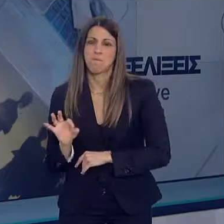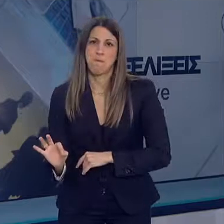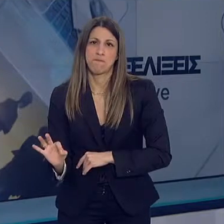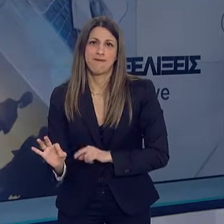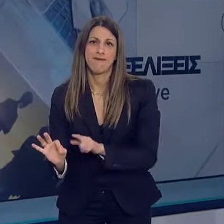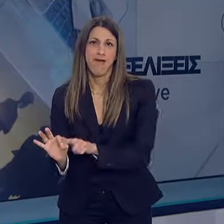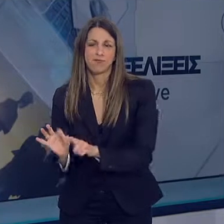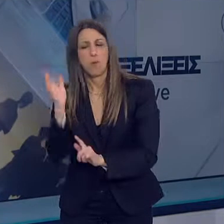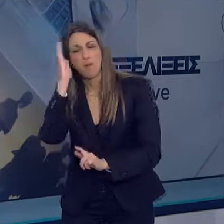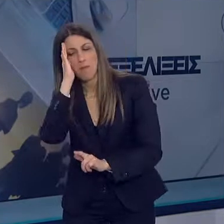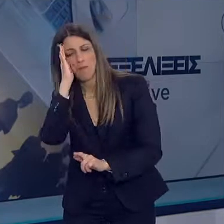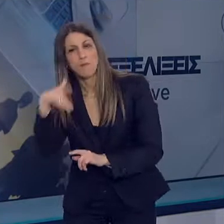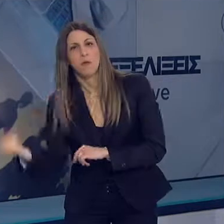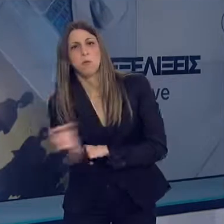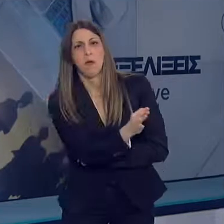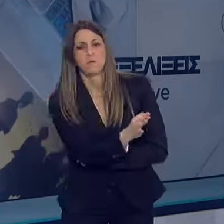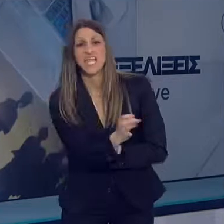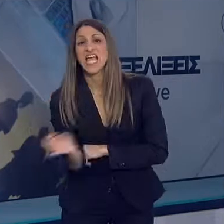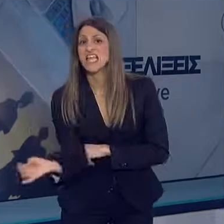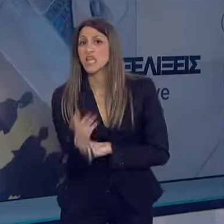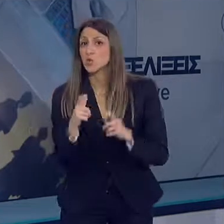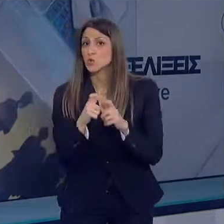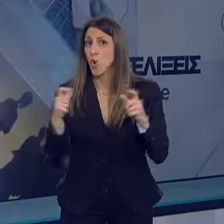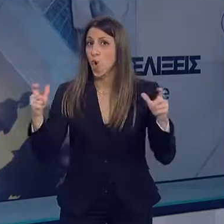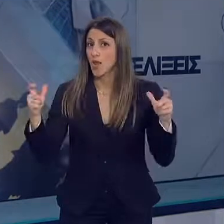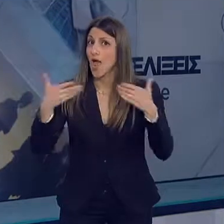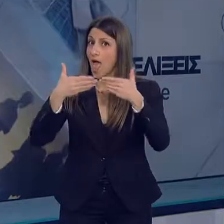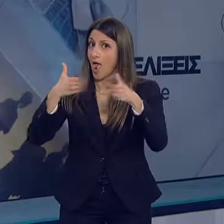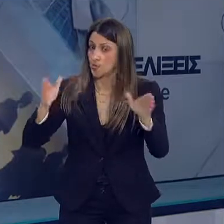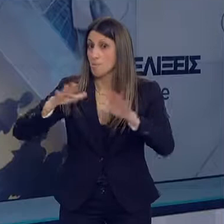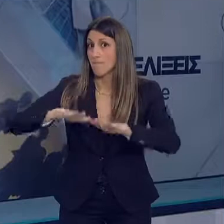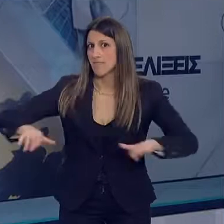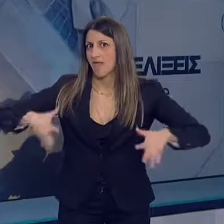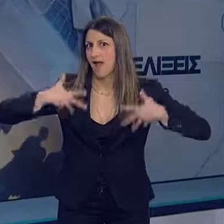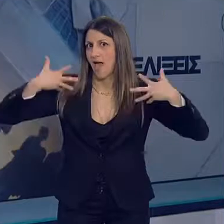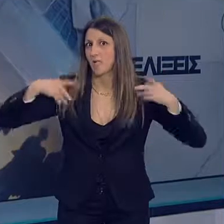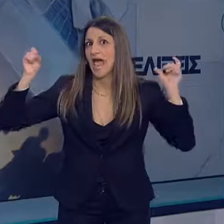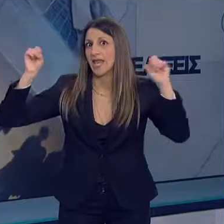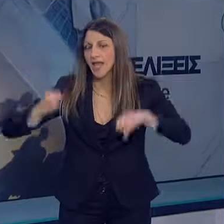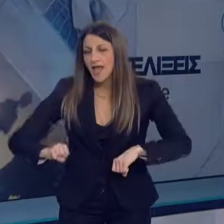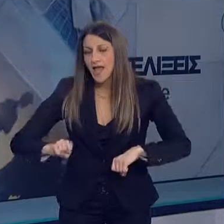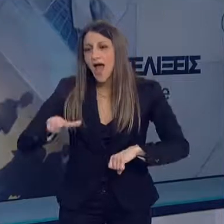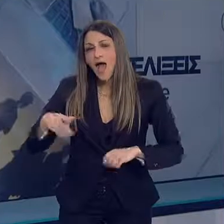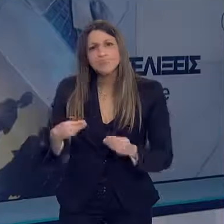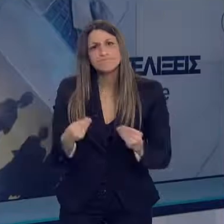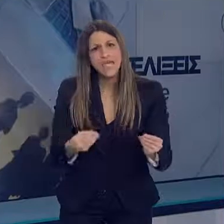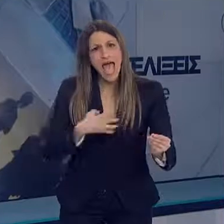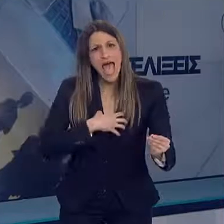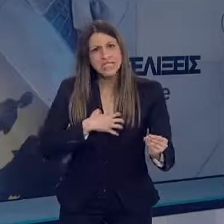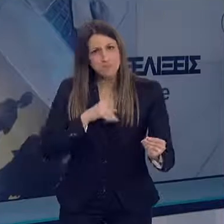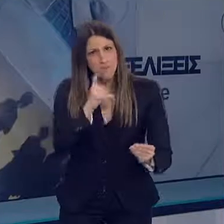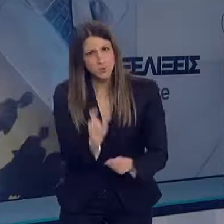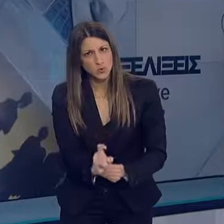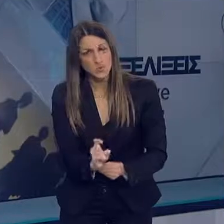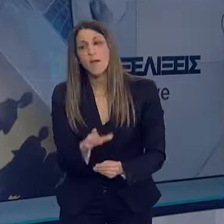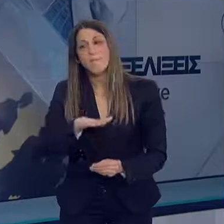όντως ανοίξουν τα σχολεία, γεγονός που θα χαιρετιστεί με ενθουσιασμό από τους μικρούς μαθητές, τι σας ανησυχεί περισσότερο? Υπάρχουν σκέψεις να πάνε